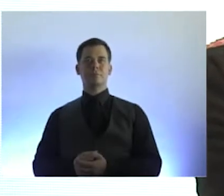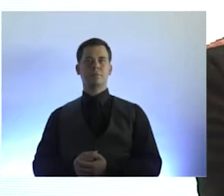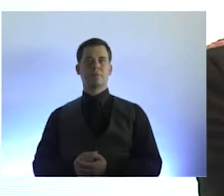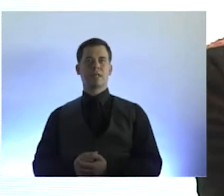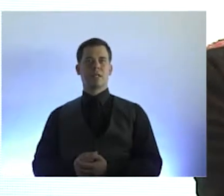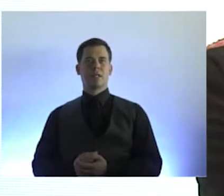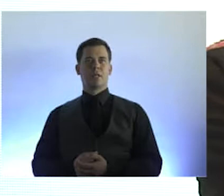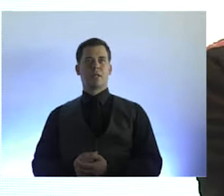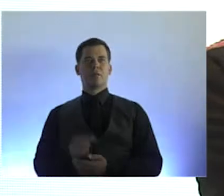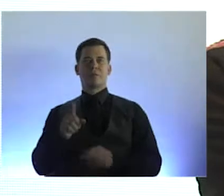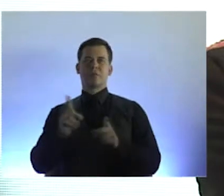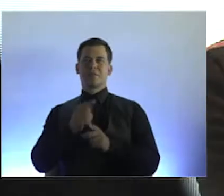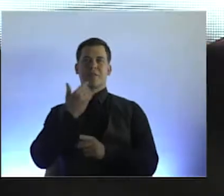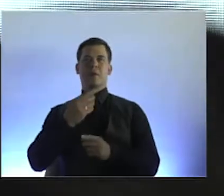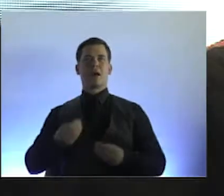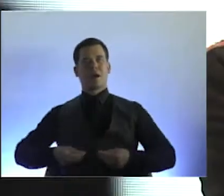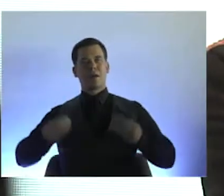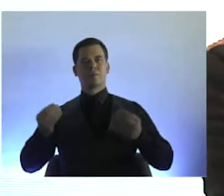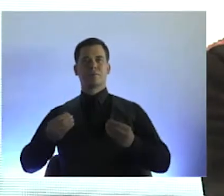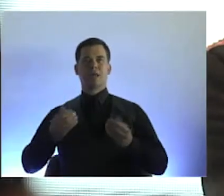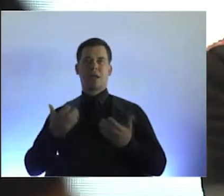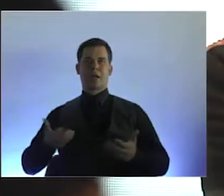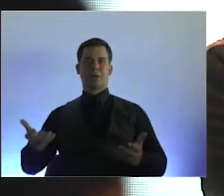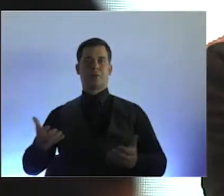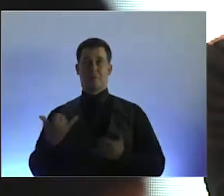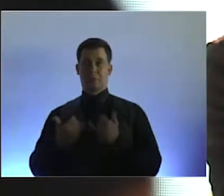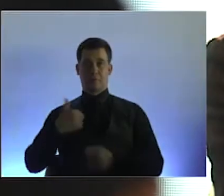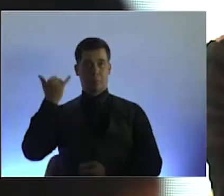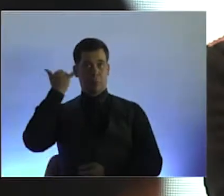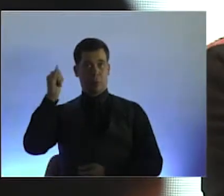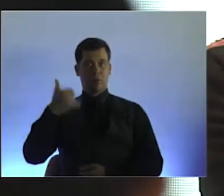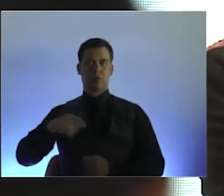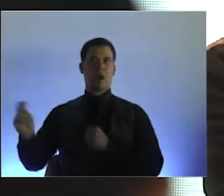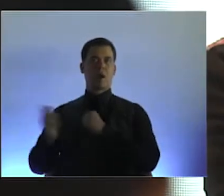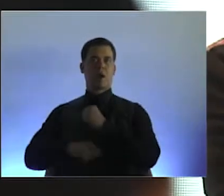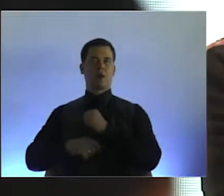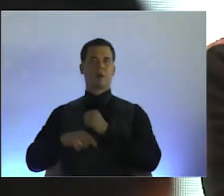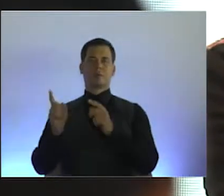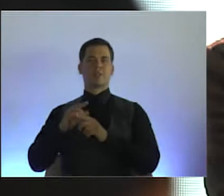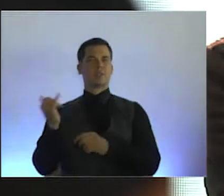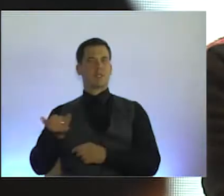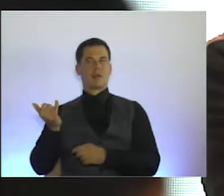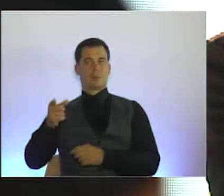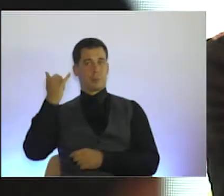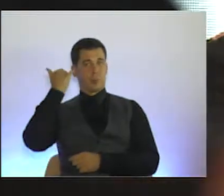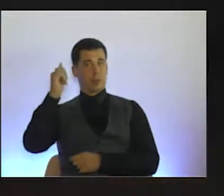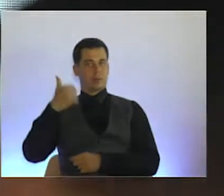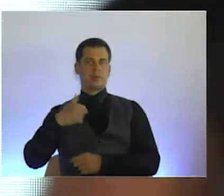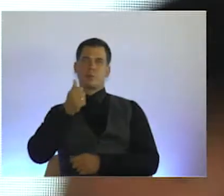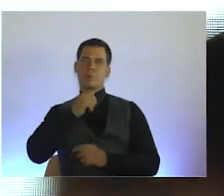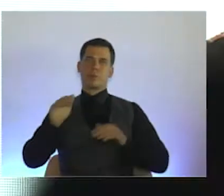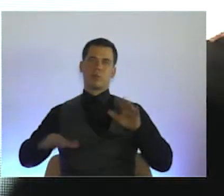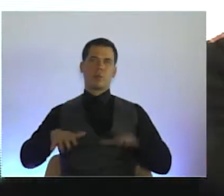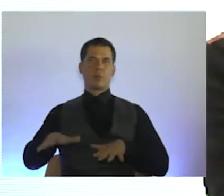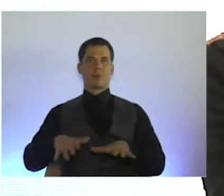Raczej nie rozwija chęci uczenia się, gdzie jesteśmy karani za błędy, a uczenie się to jest zawsze popełnianie błędów, to jest zawsze eksperymentowanie, to jest